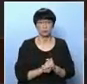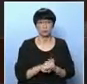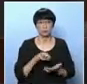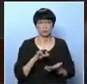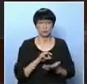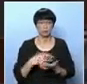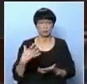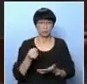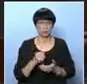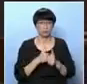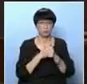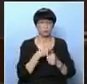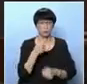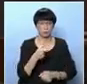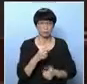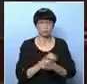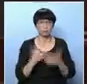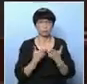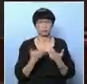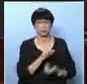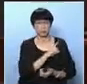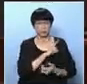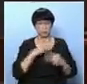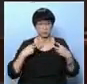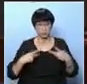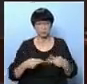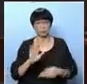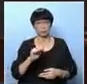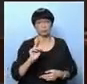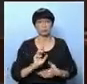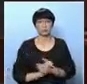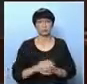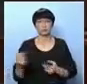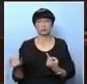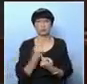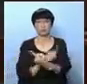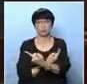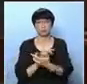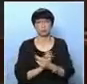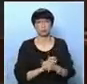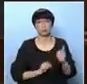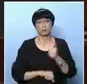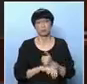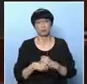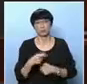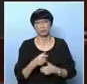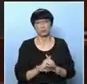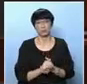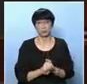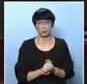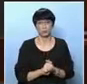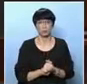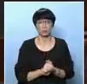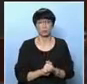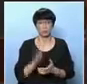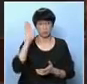bond 我會跟價錢走，兼且我可以如果自己要發展都可以用佢，你 exchange 翻將來嘅發展土地。所以我